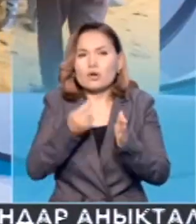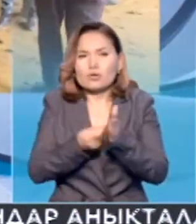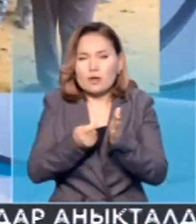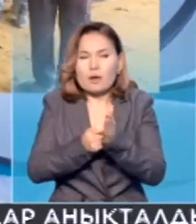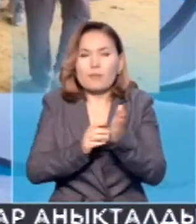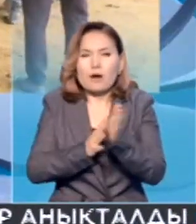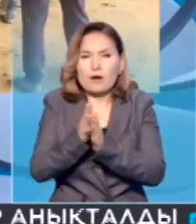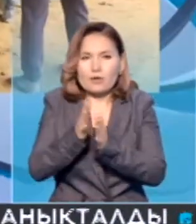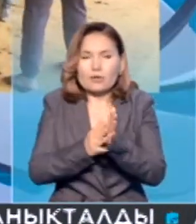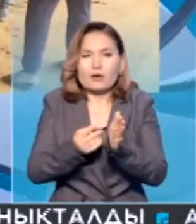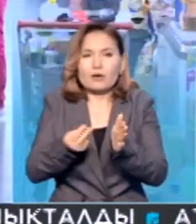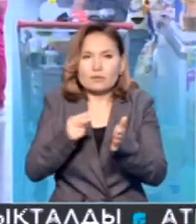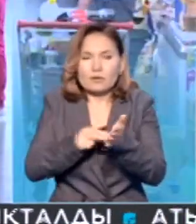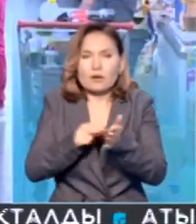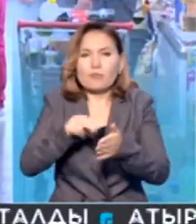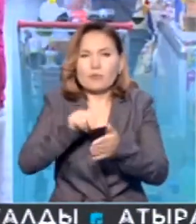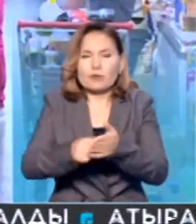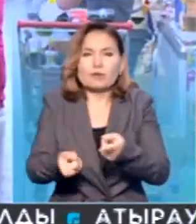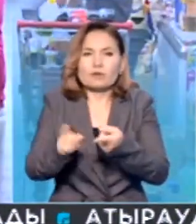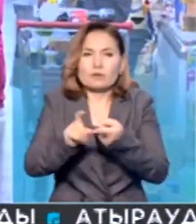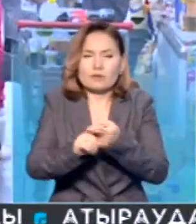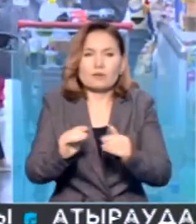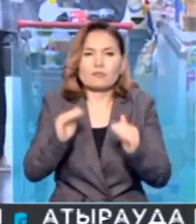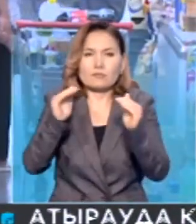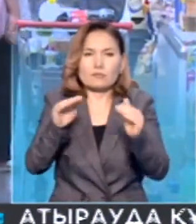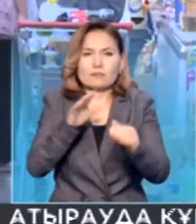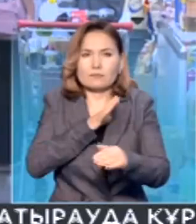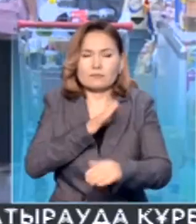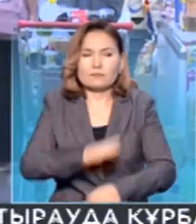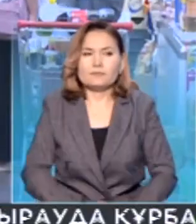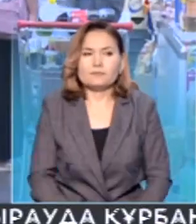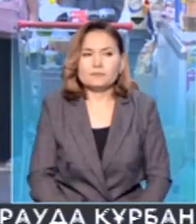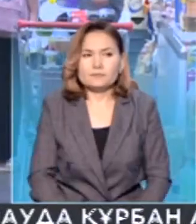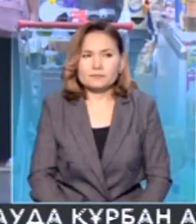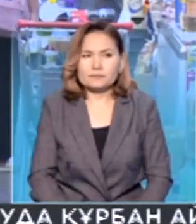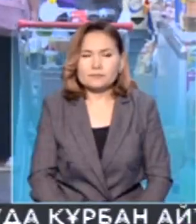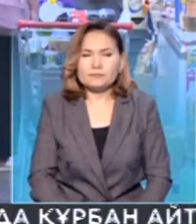құнының өсуімен байланыстырып отыр. Нұрсұлтан Тілектес, Серболат Қуанышев, Ұлттық арна, Алматы.